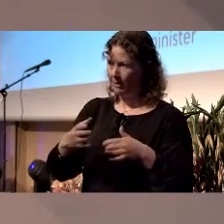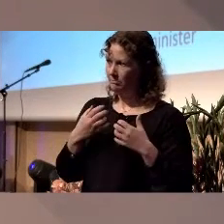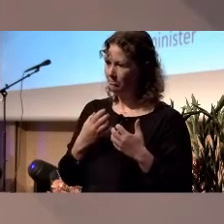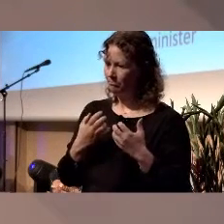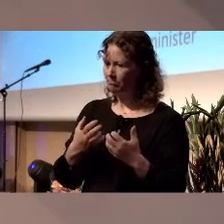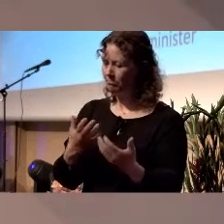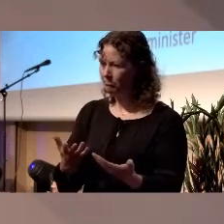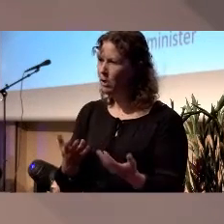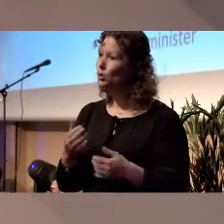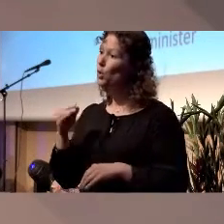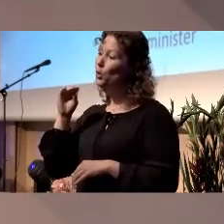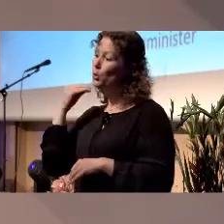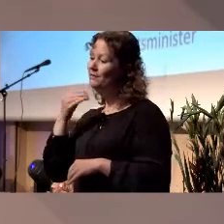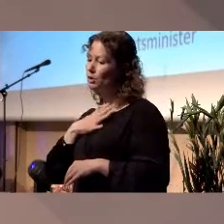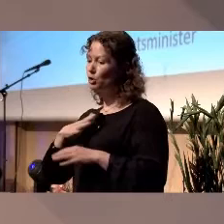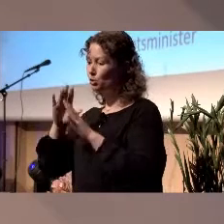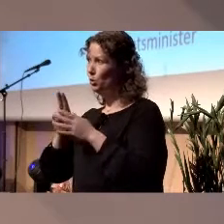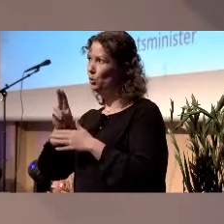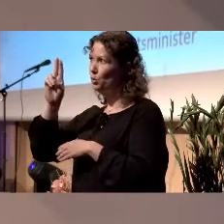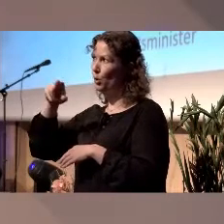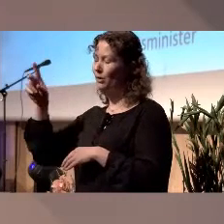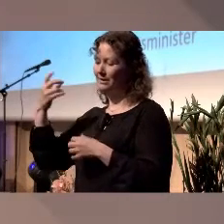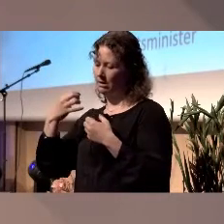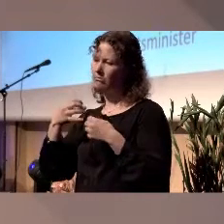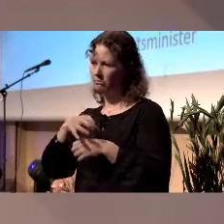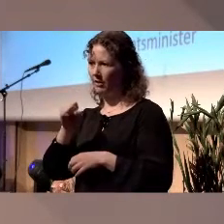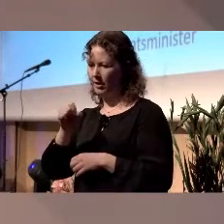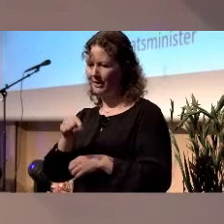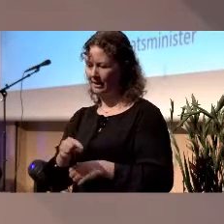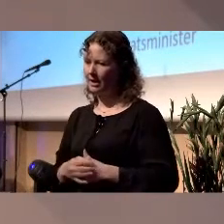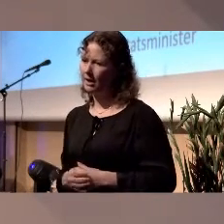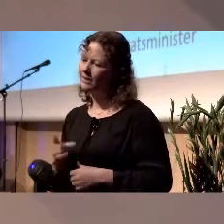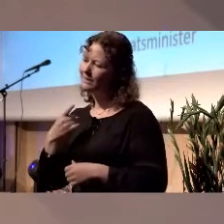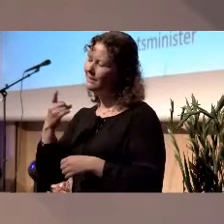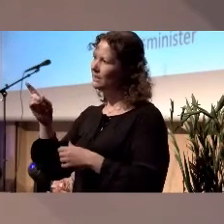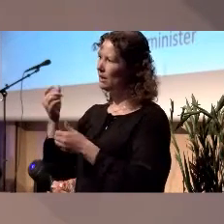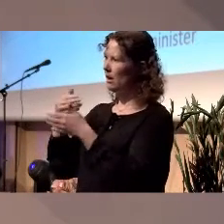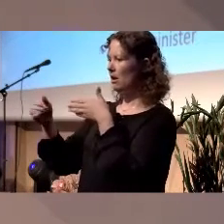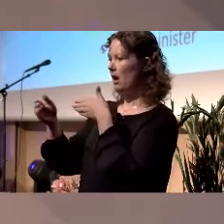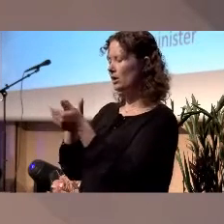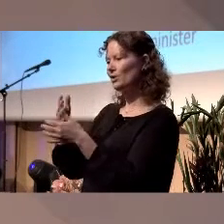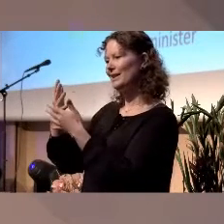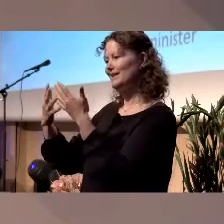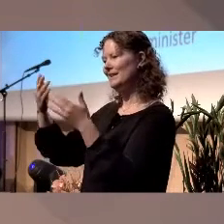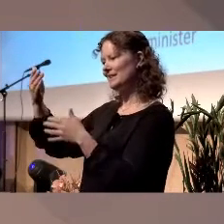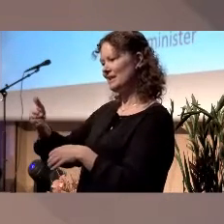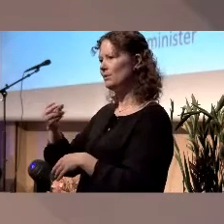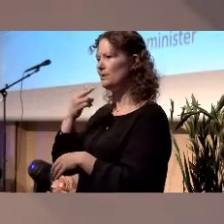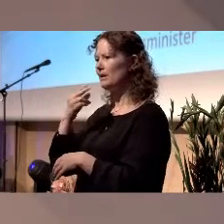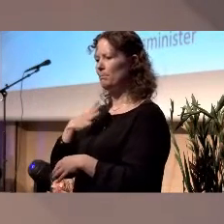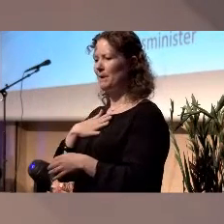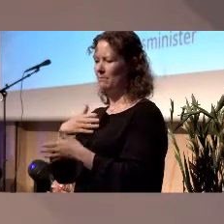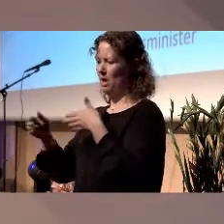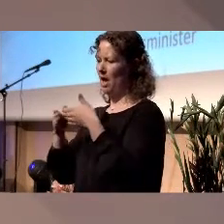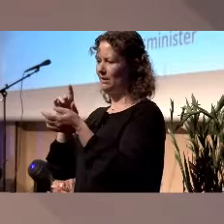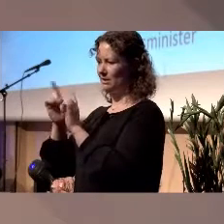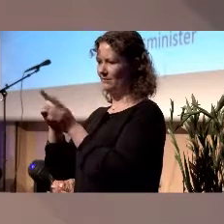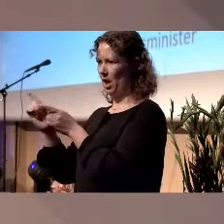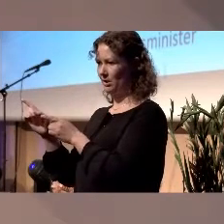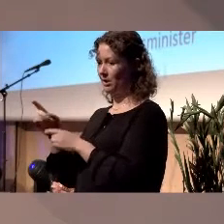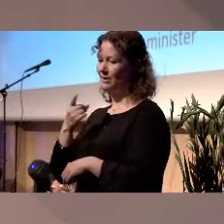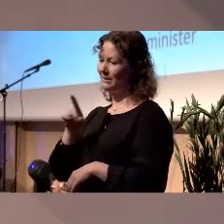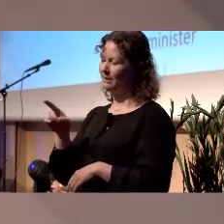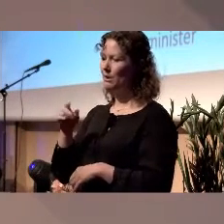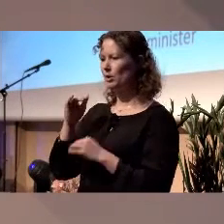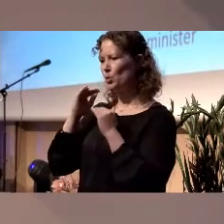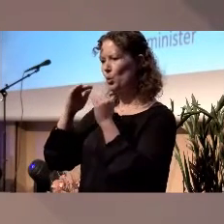Det har Universitetssykehuset i Nord-Norge tatt fatt i. De har laget nettsiden Mitt behandlingsvalg, der pasienter med kronisk